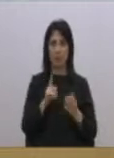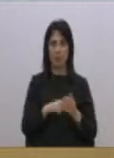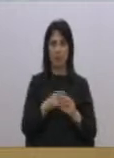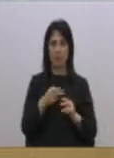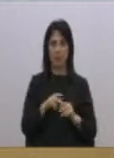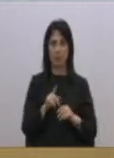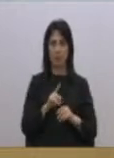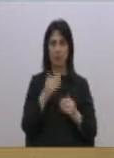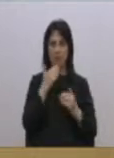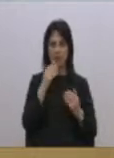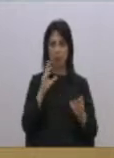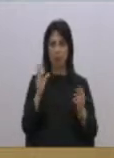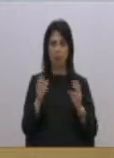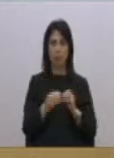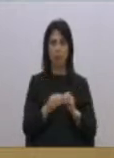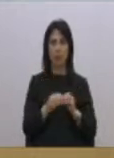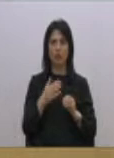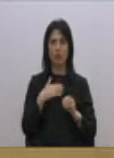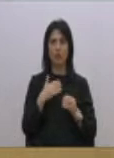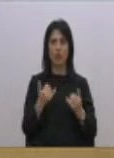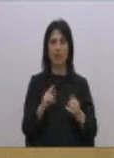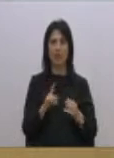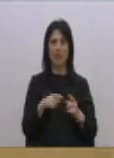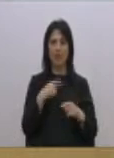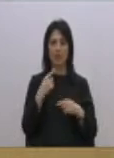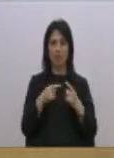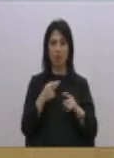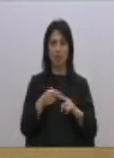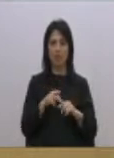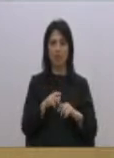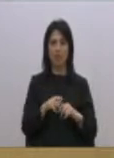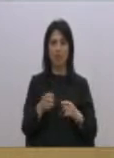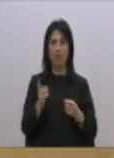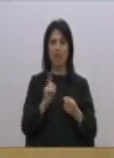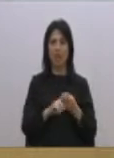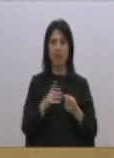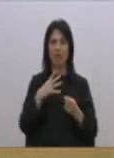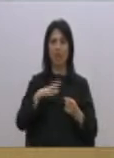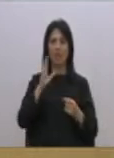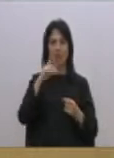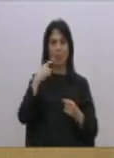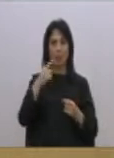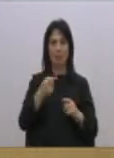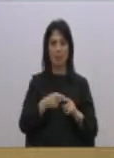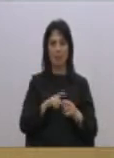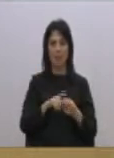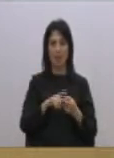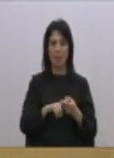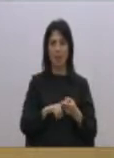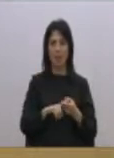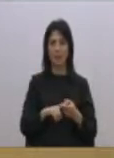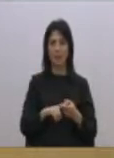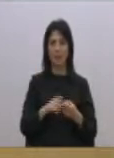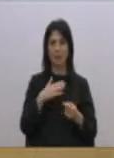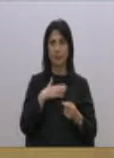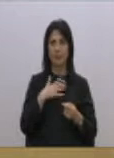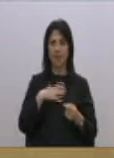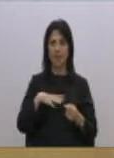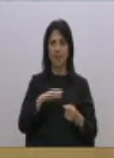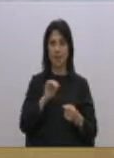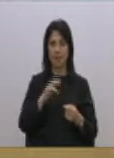იმიტომ რომ საბოლოო ჯამში ჩვენ ახლა რაზეც ვსაუბრობთ, ეს ეხება ქვეყნის მომავალს და ეს ეხება